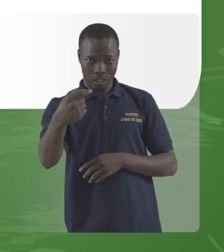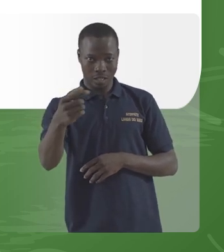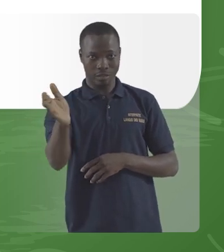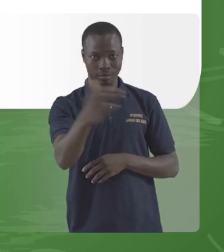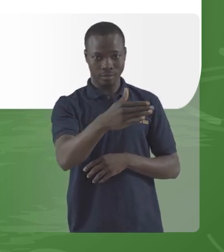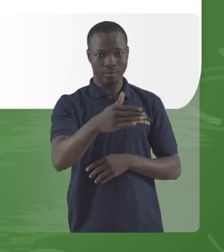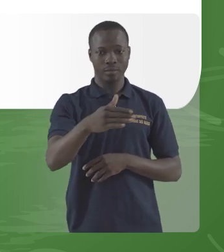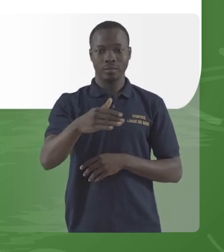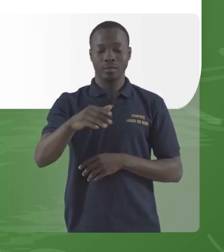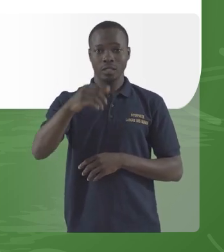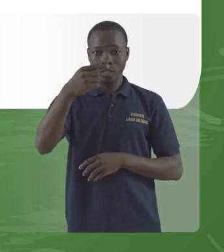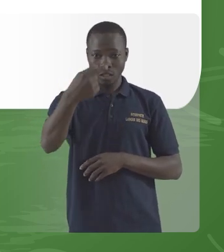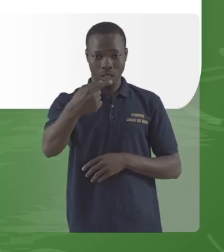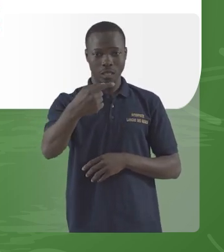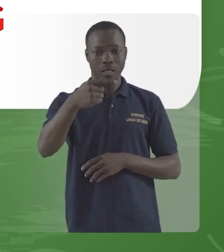ACG,